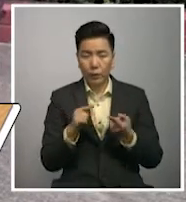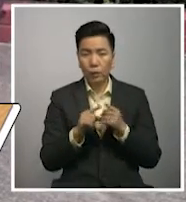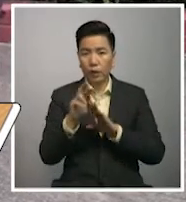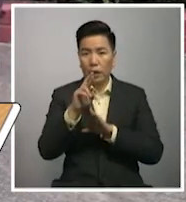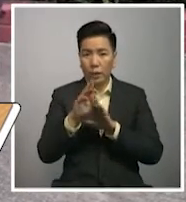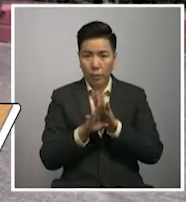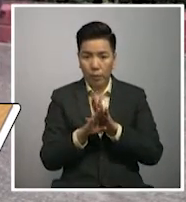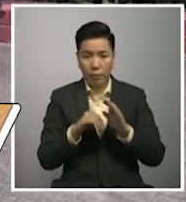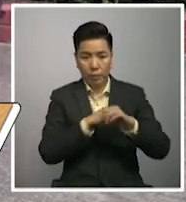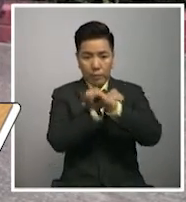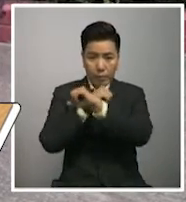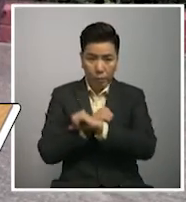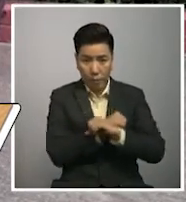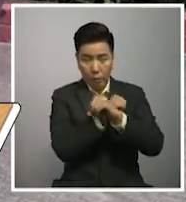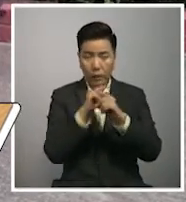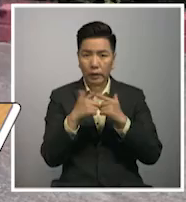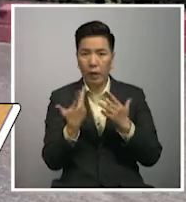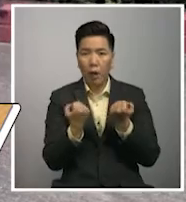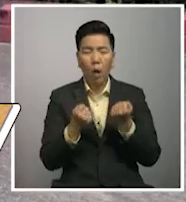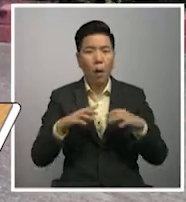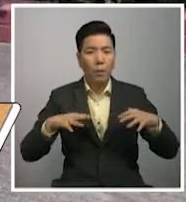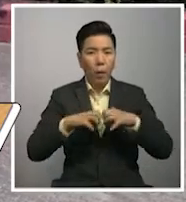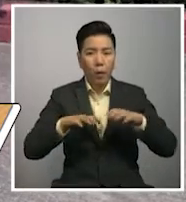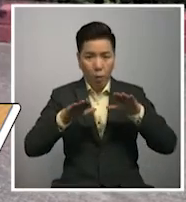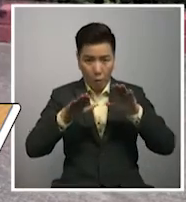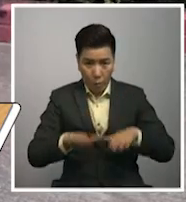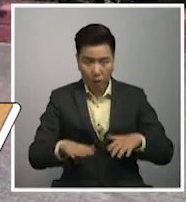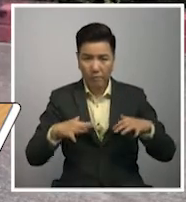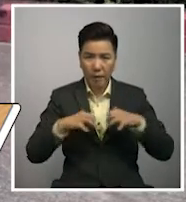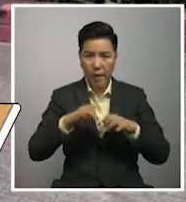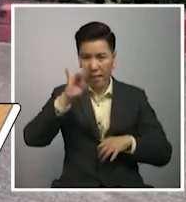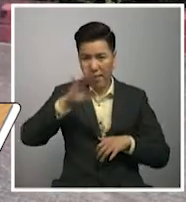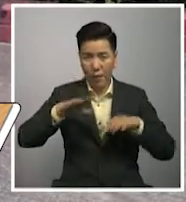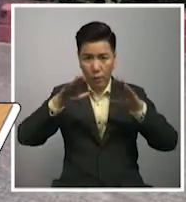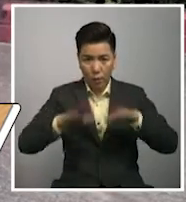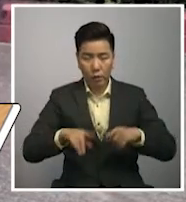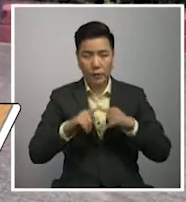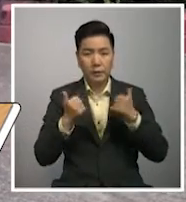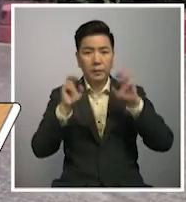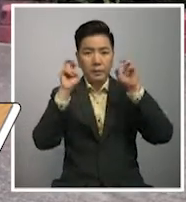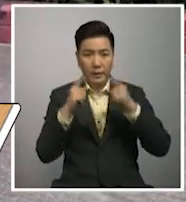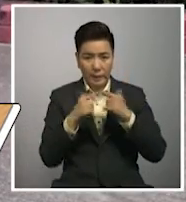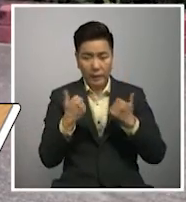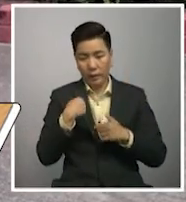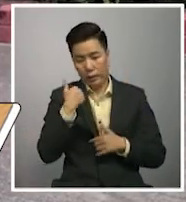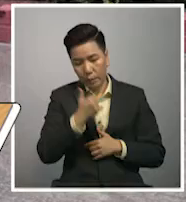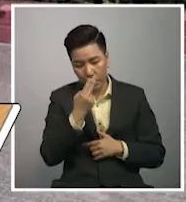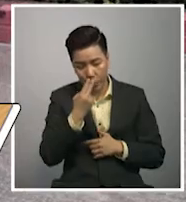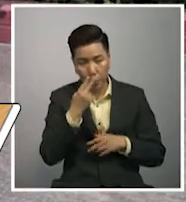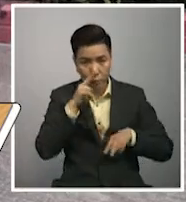บบเซฟซิสเต็มก็คือลดความรุนแรงของอุบัติเหตุซึ่งประเด็นปัญหาต่างๆเหล่านี้เราจะลงพื้น